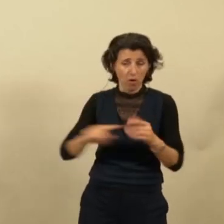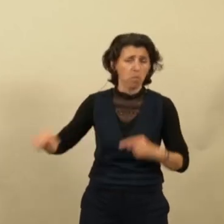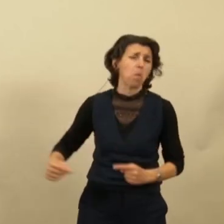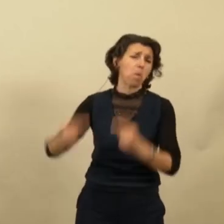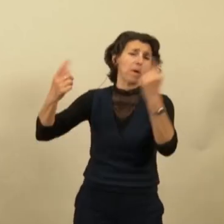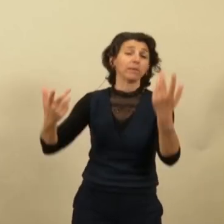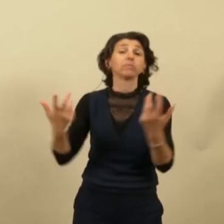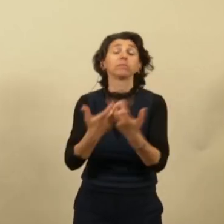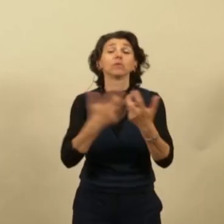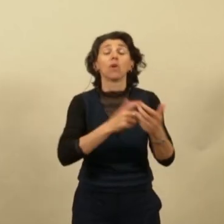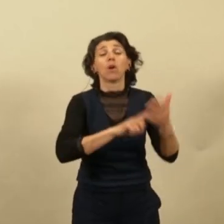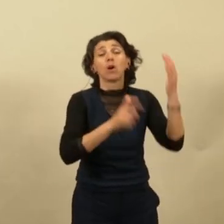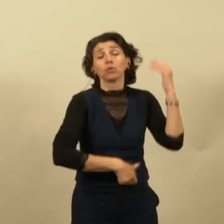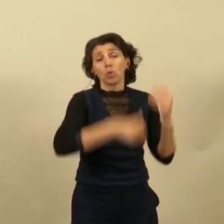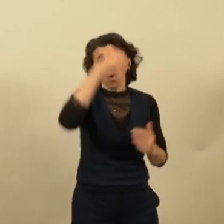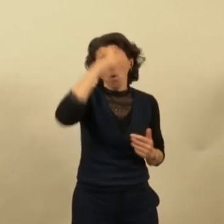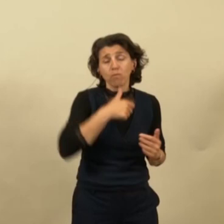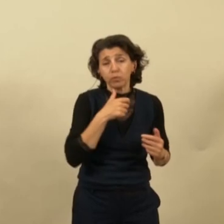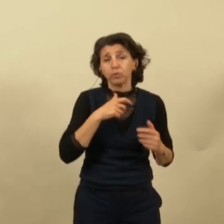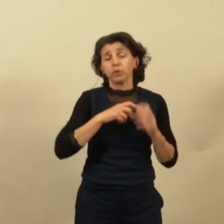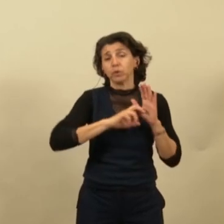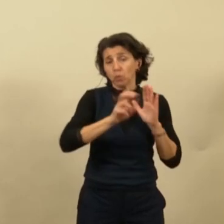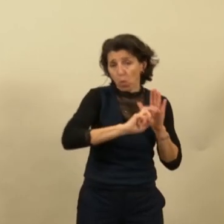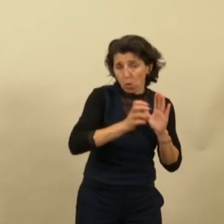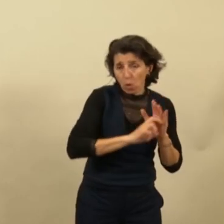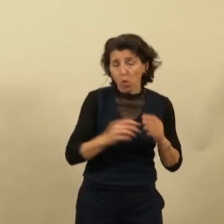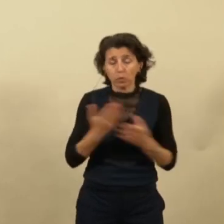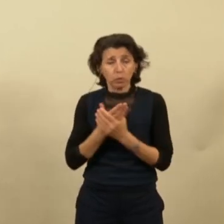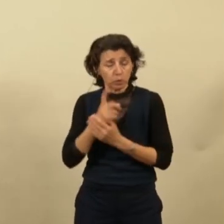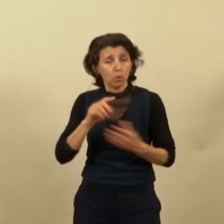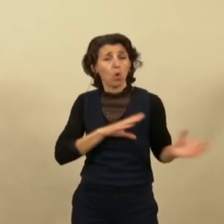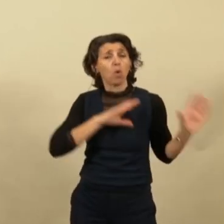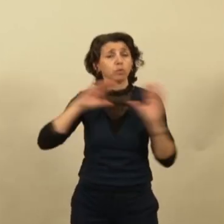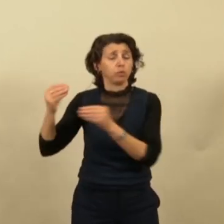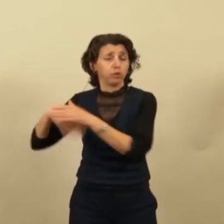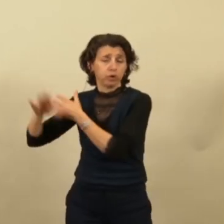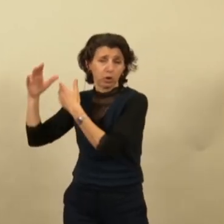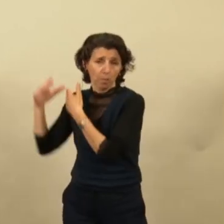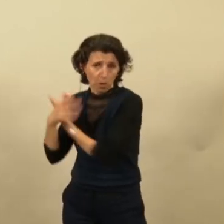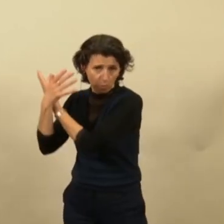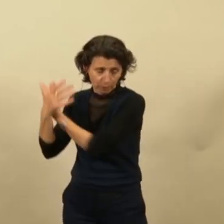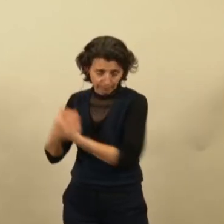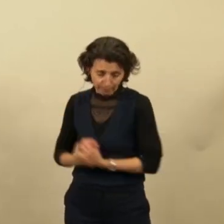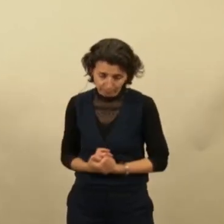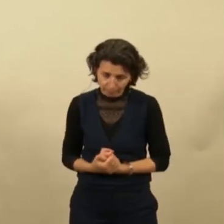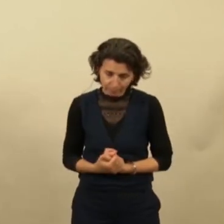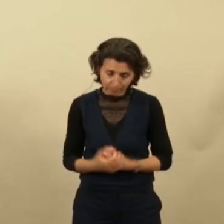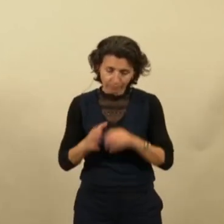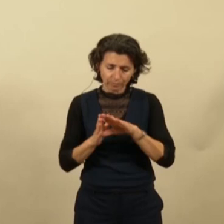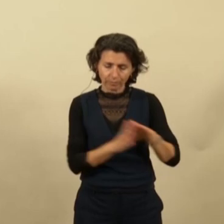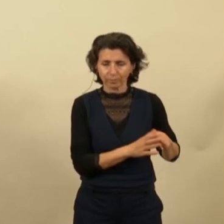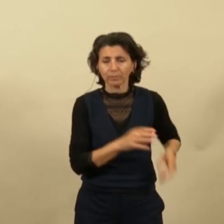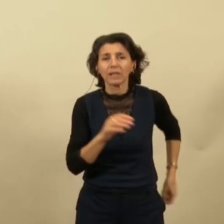de Grenoble le transfert du dossier de l'eau avec la métropole quant au CCAS